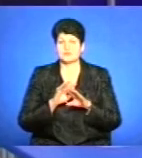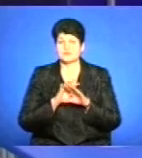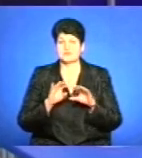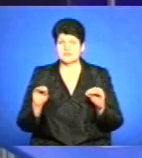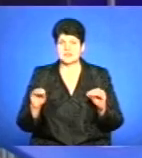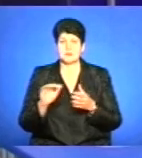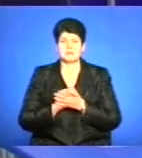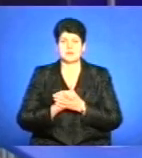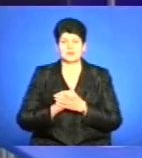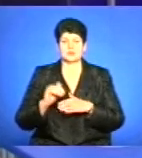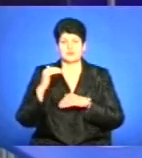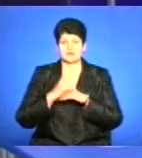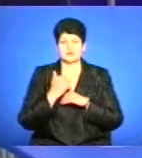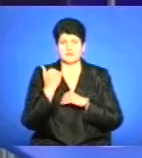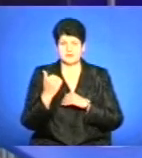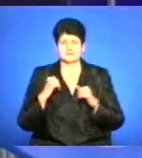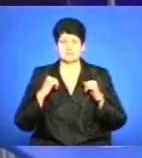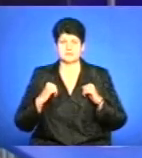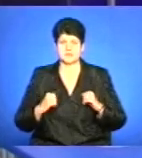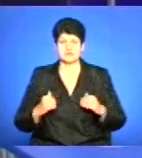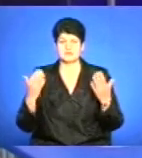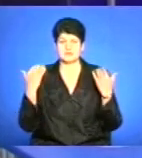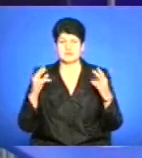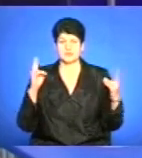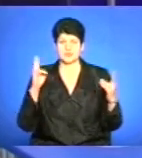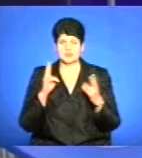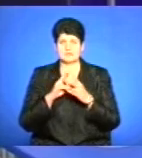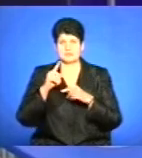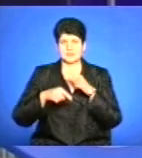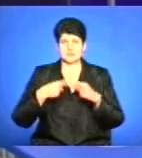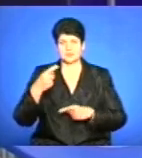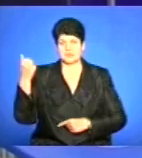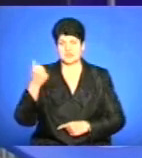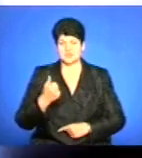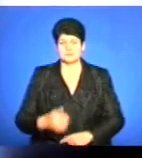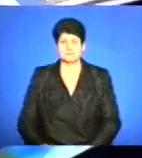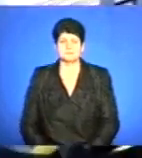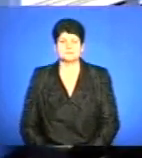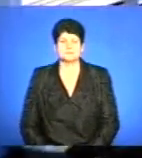все. Мирного вам вечора, затишних вихідних і до зустрічі в ефірі уже наступного тижня.